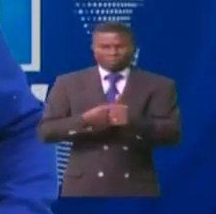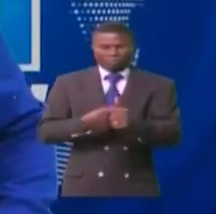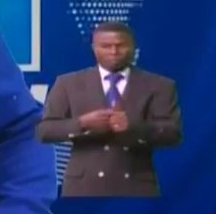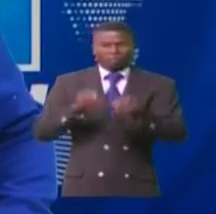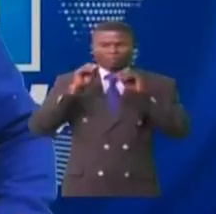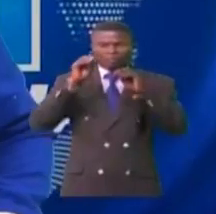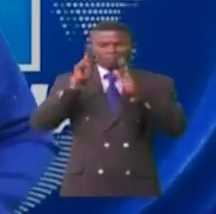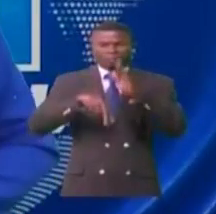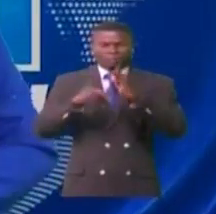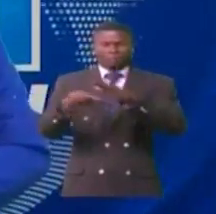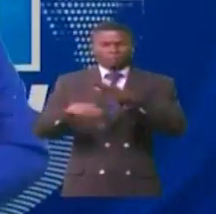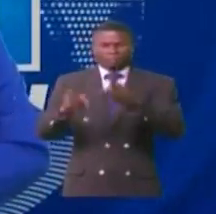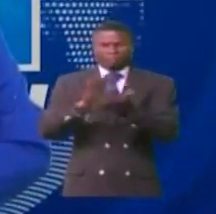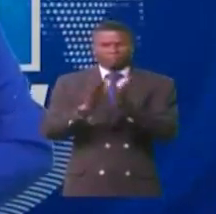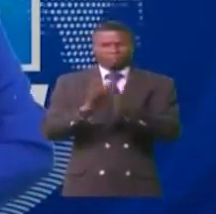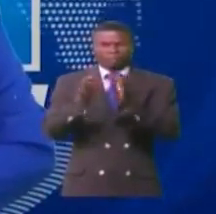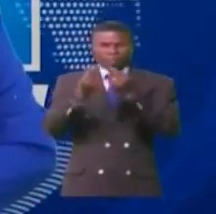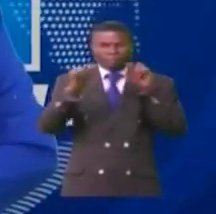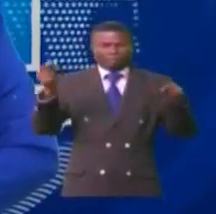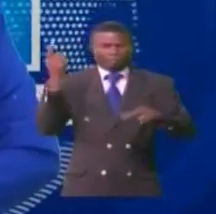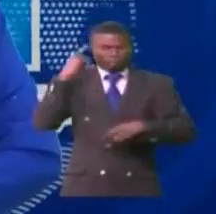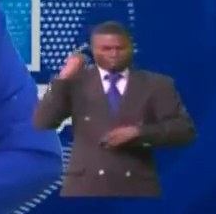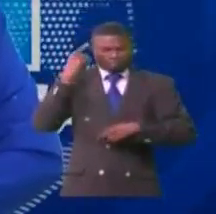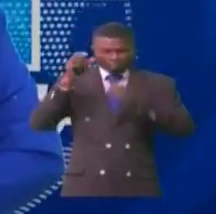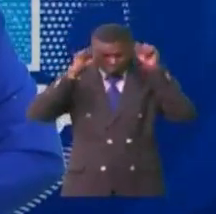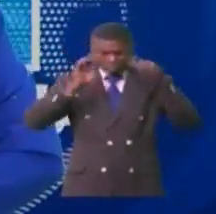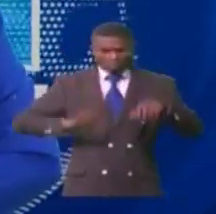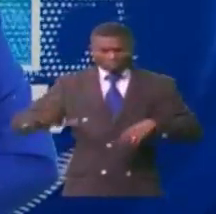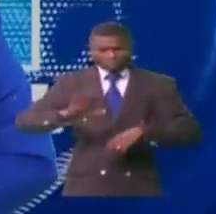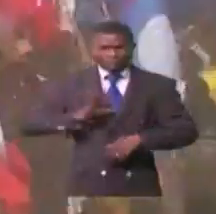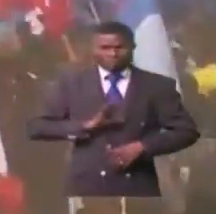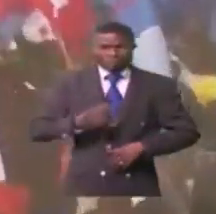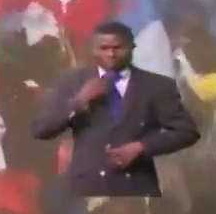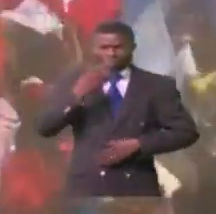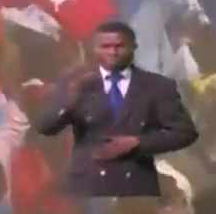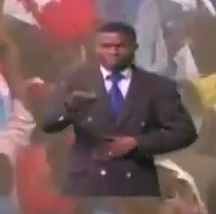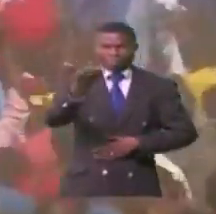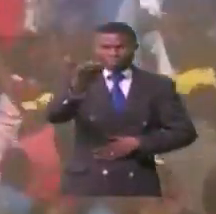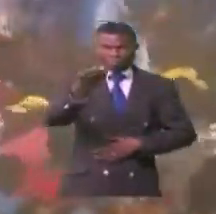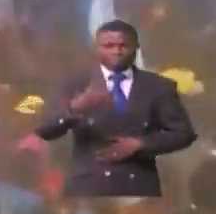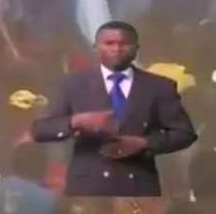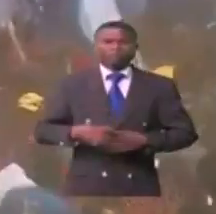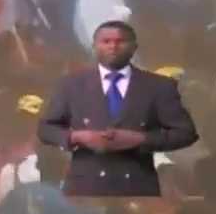de l'enseignement de base. On écoute le président de la République.